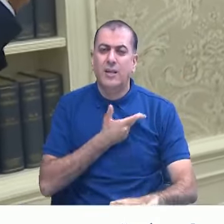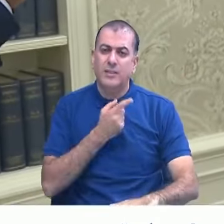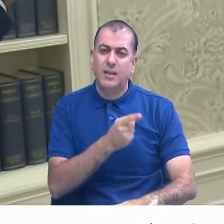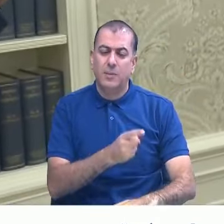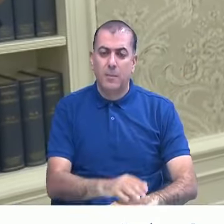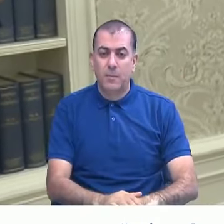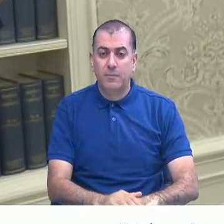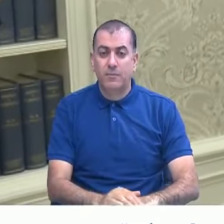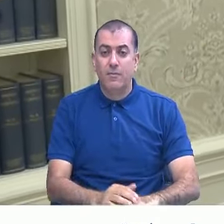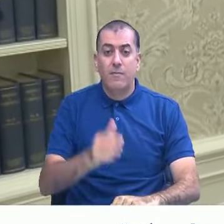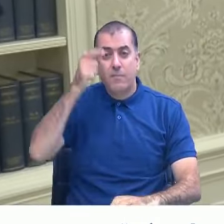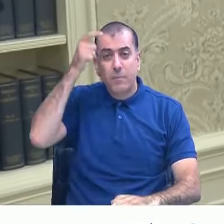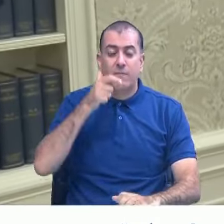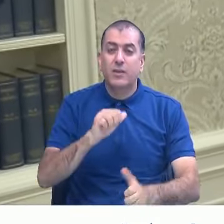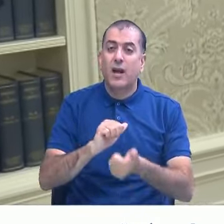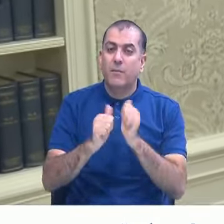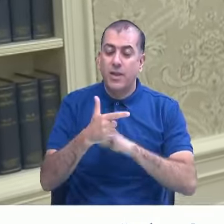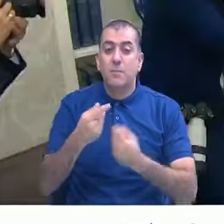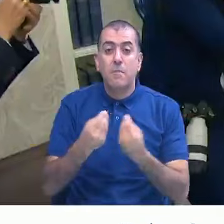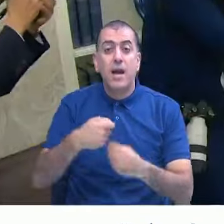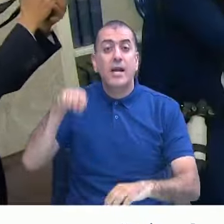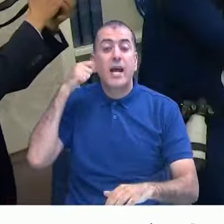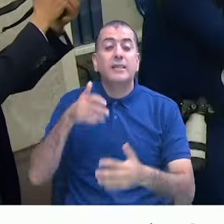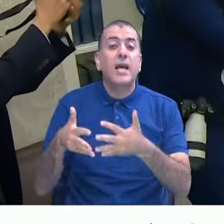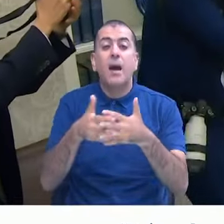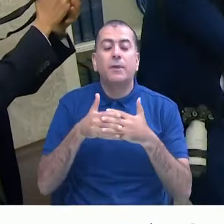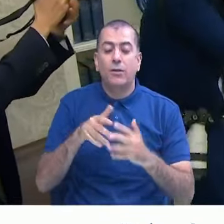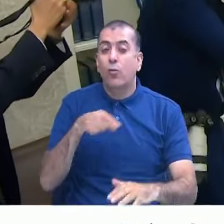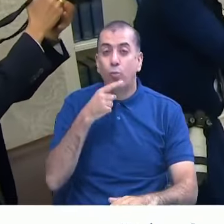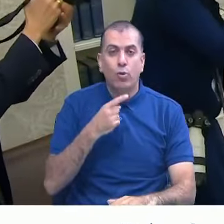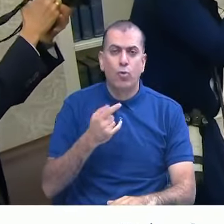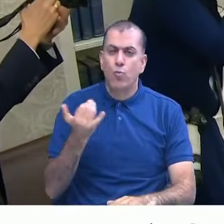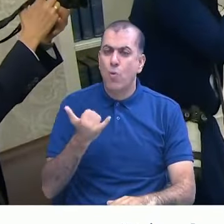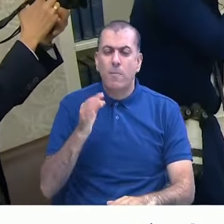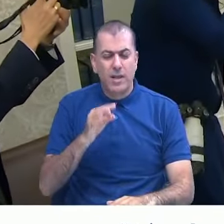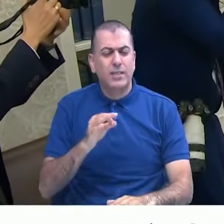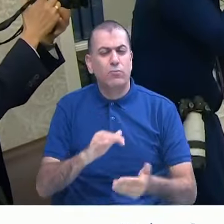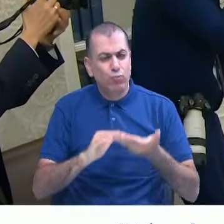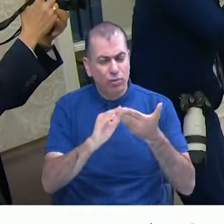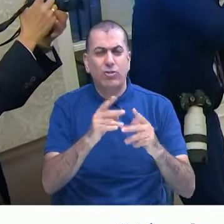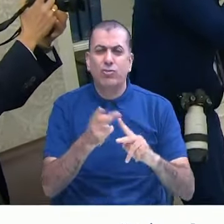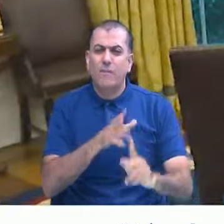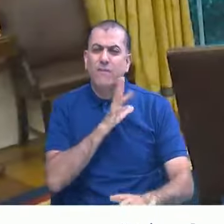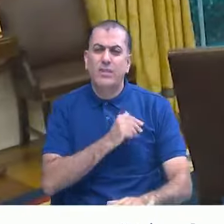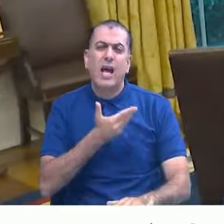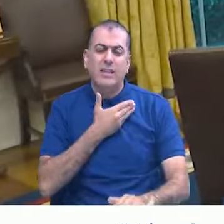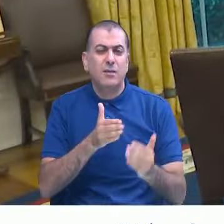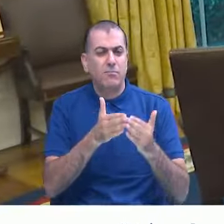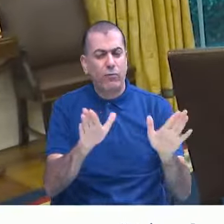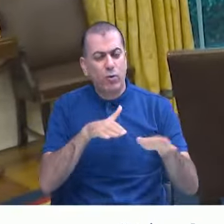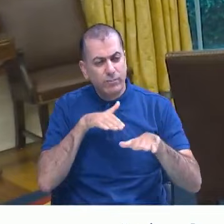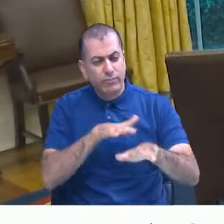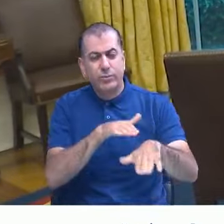وشدد جلاله الملك والرئيس الامريكي على اهميه تسهيل ايصال المساعدات الانسانيه الى القطاع